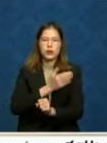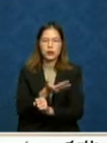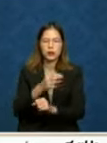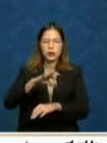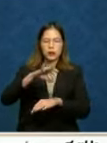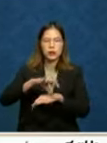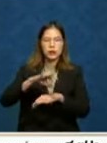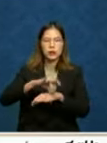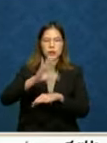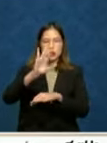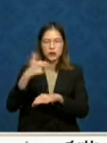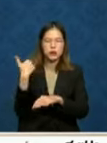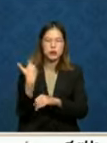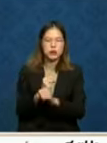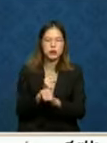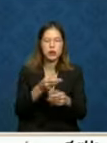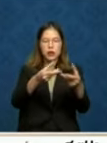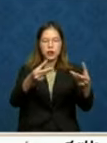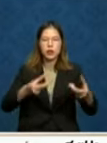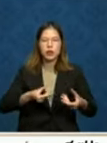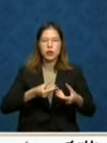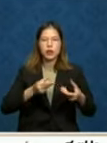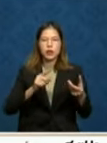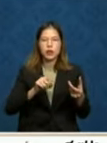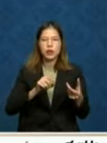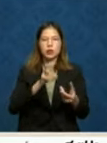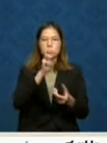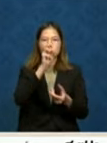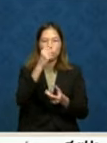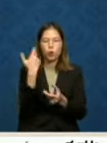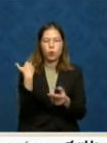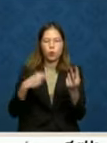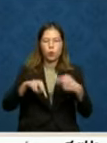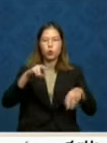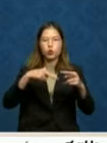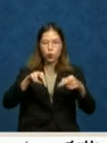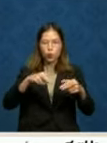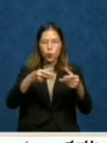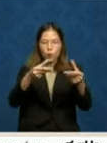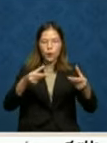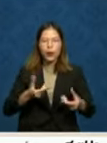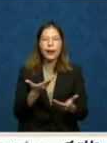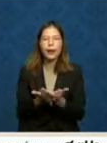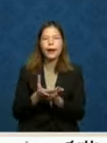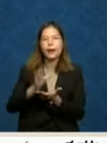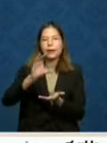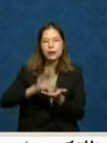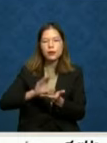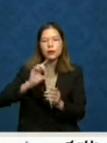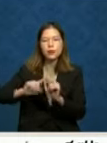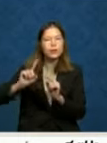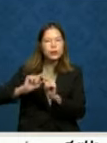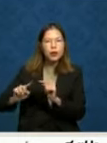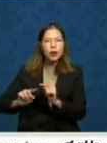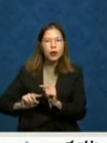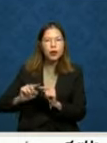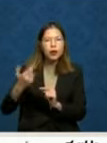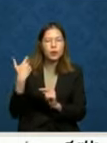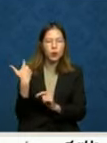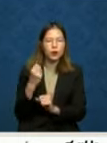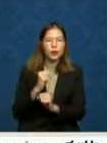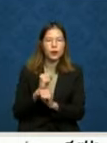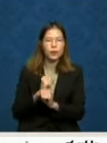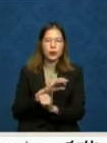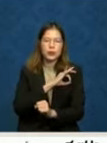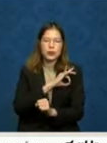สภาได้เสนอรายงานของผู้สอบบัญชีและรายงานการเงินกองทุนเพื่อผู้เคยเป็นสมาชิกรัฐ